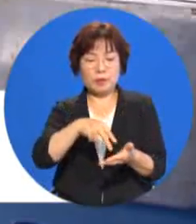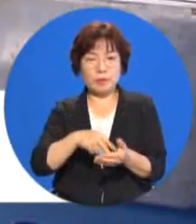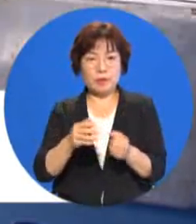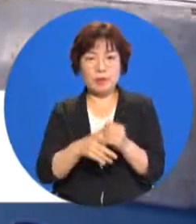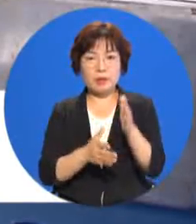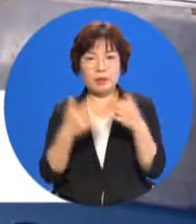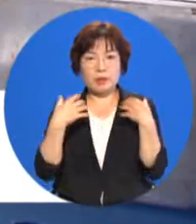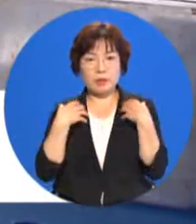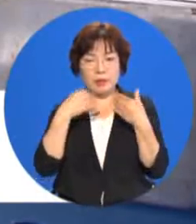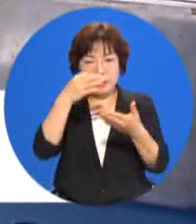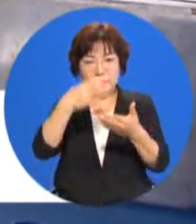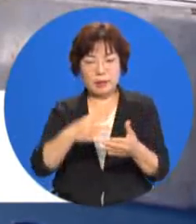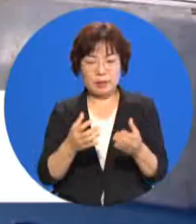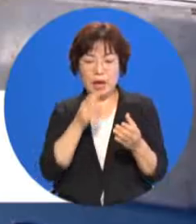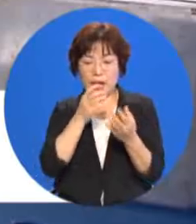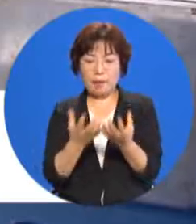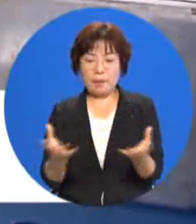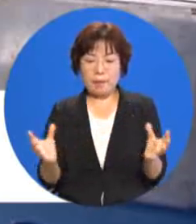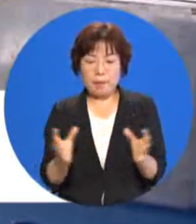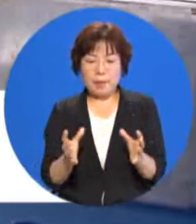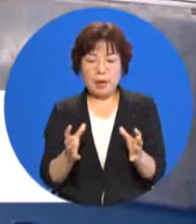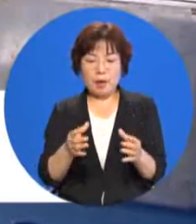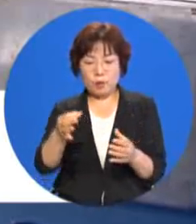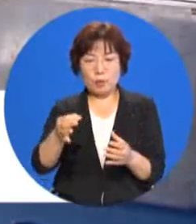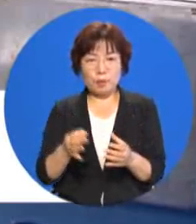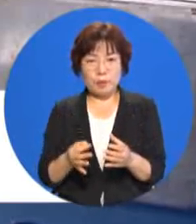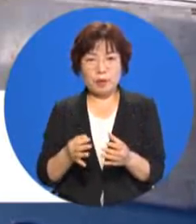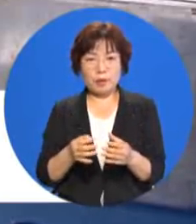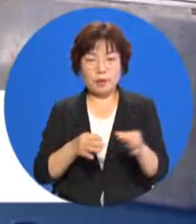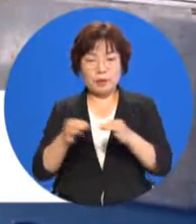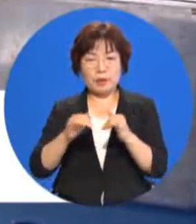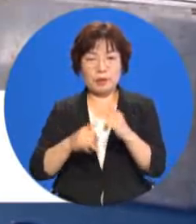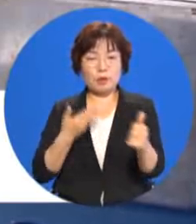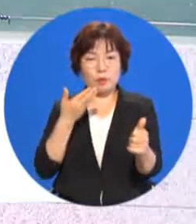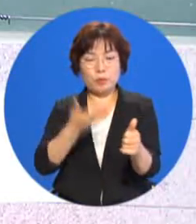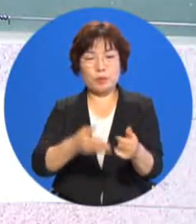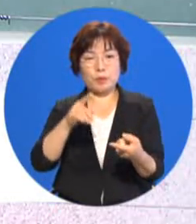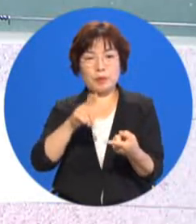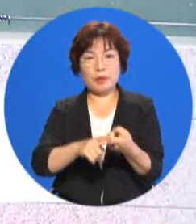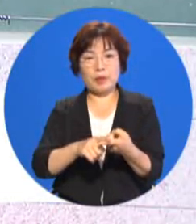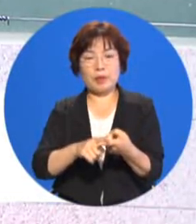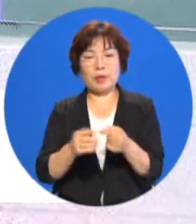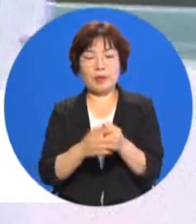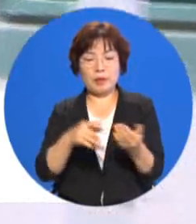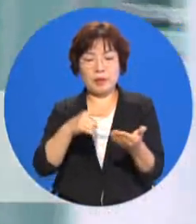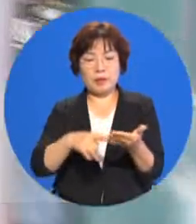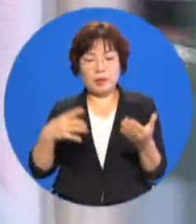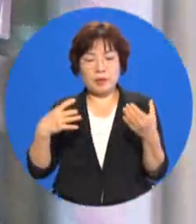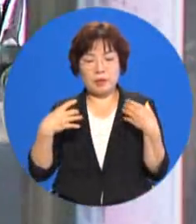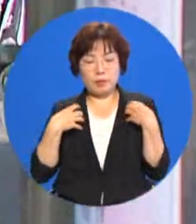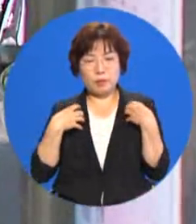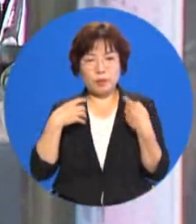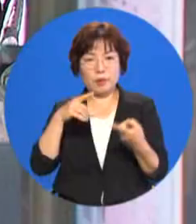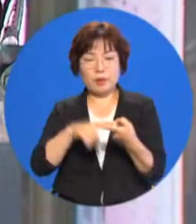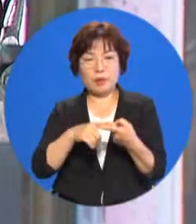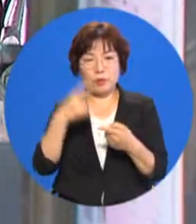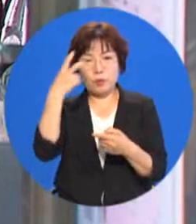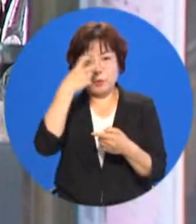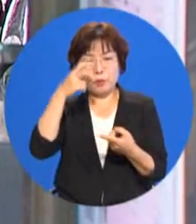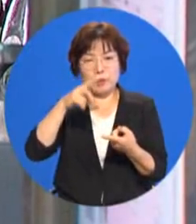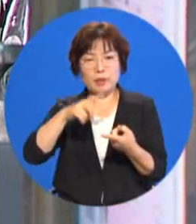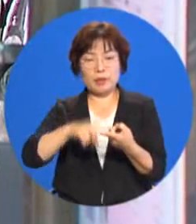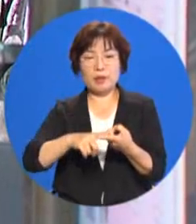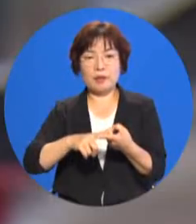여수 씨의 재산인 아케이드를 금전적 대가를 받고 특정 상인들에게 사용하도록 한 행위는 형평의 원칙에